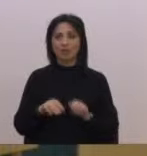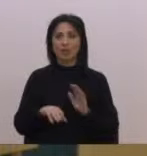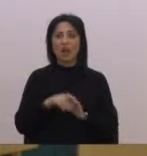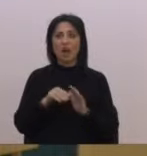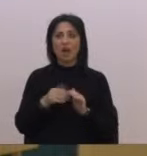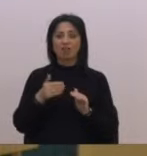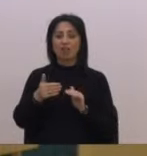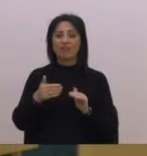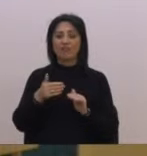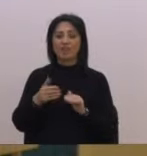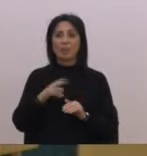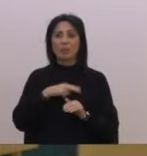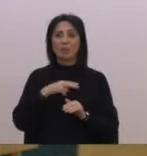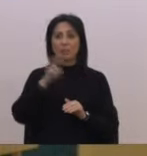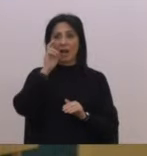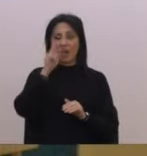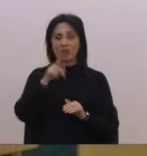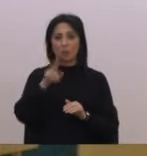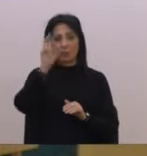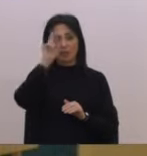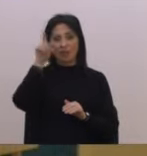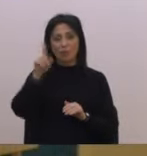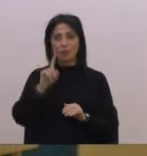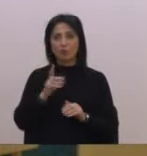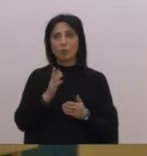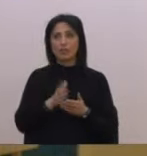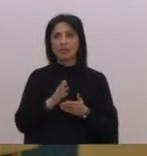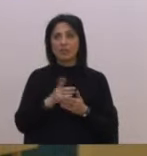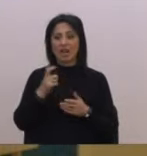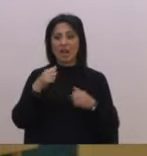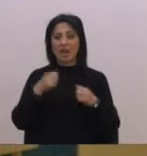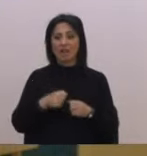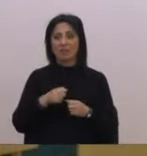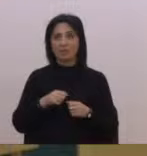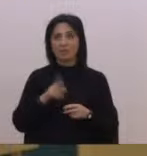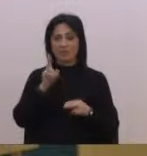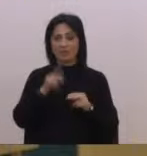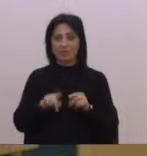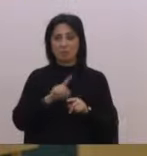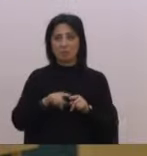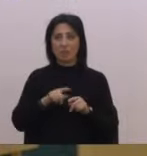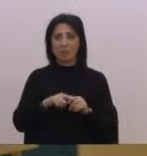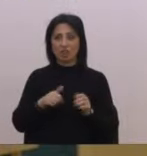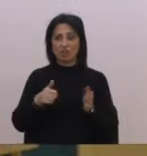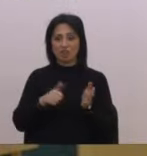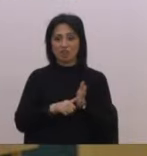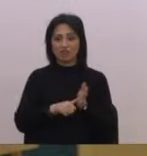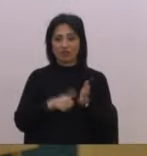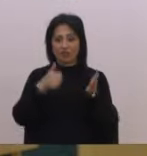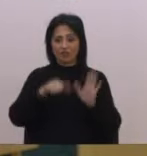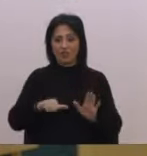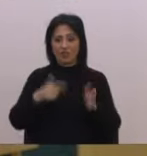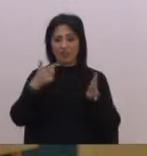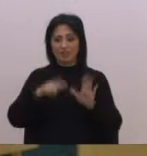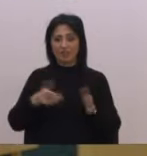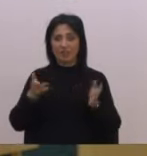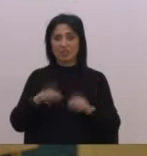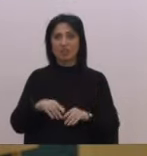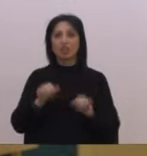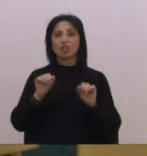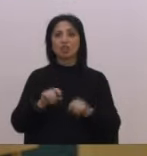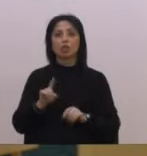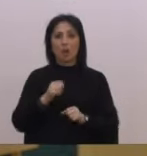არჩევნებამდე პარლამენტს, ხელისუფლებას, მთავრობას, რომელსაც ლეგიტიმაციის ამოწურვამდე 7-6 თვე აქვს დარჩენილი,